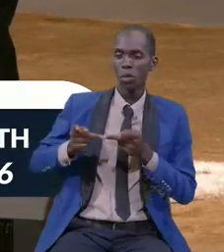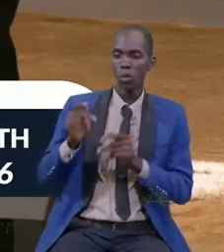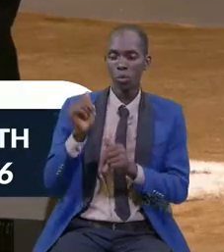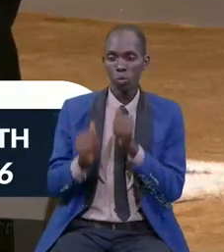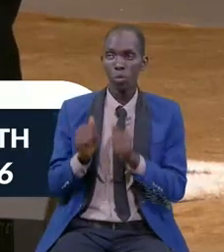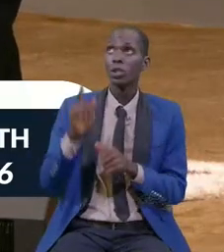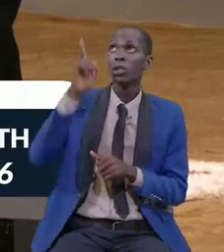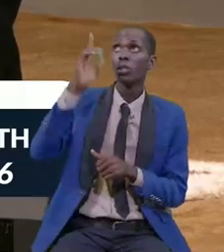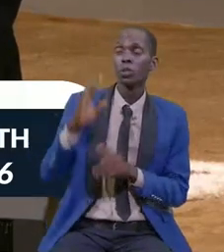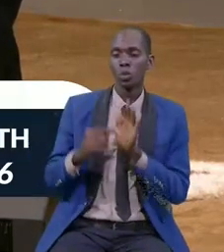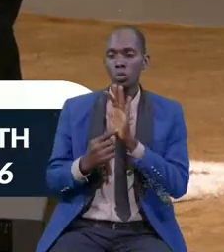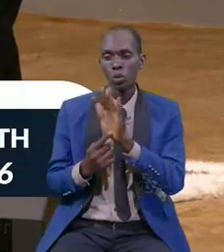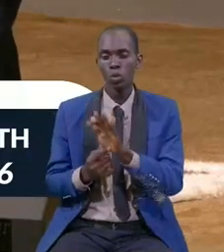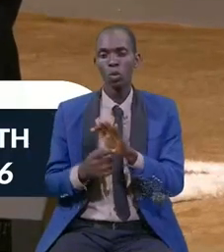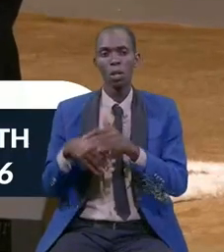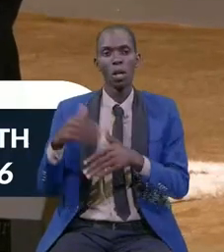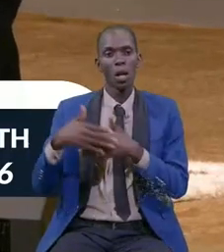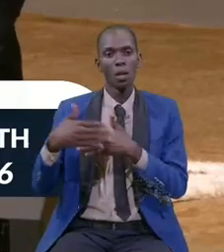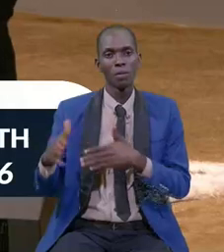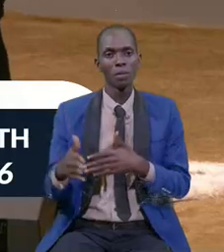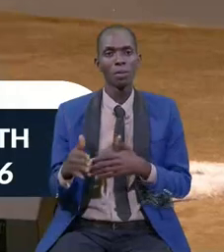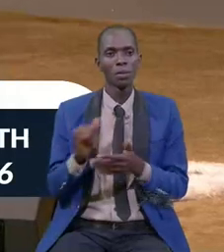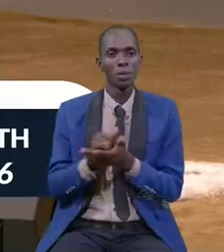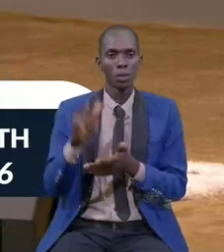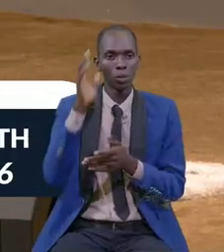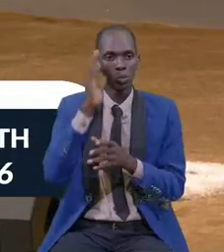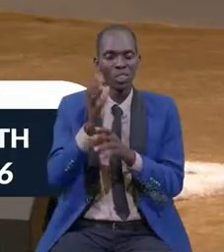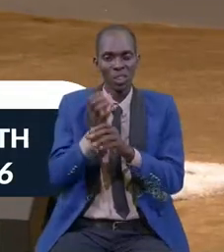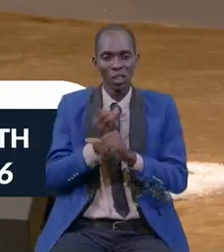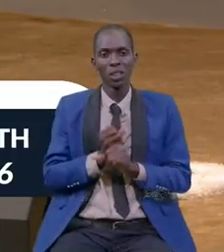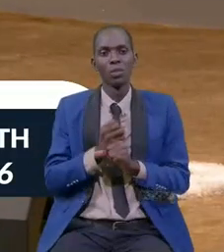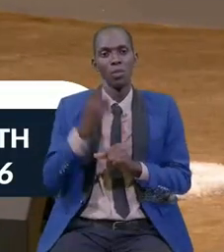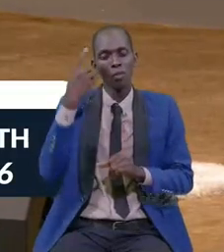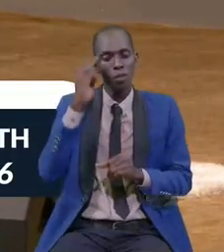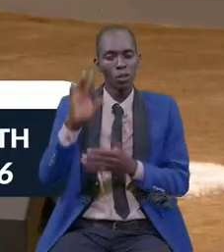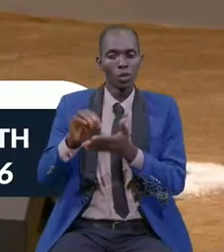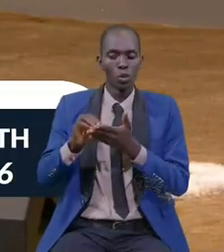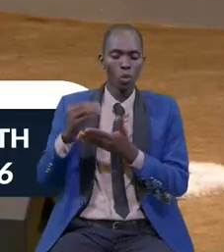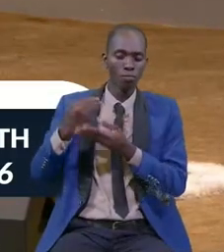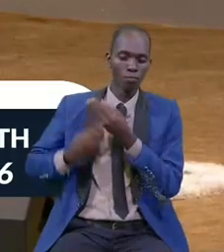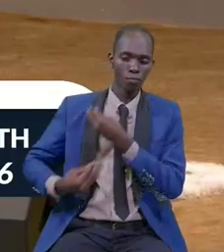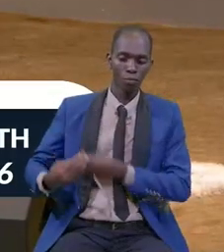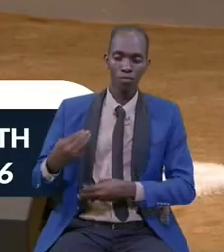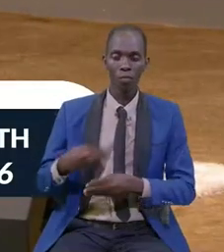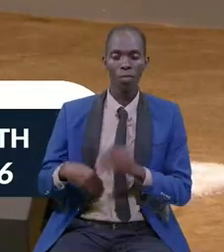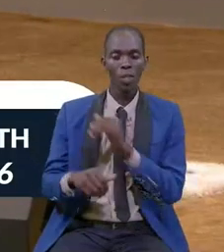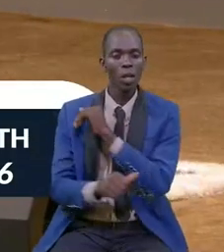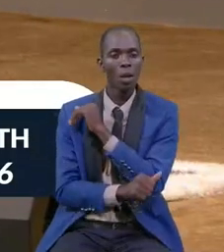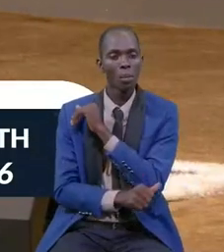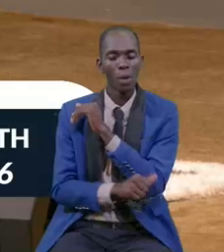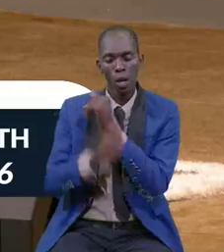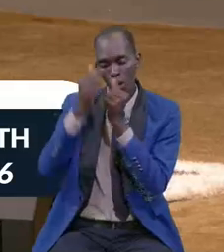recevoir en héritage et qu'il partit ça c'est le le mot il partit